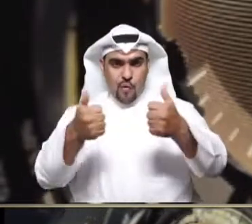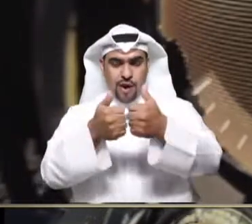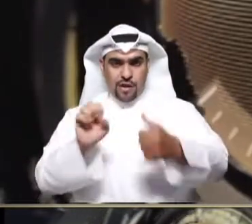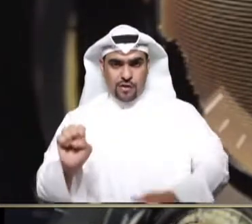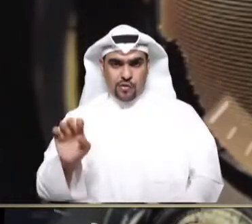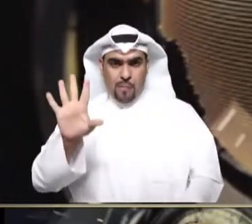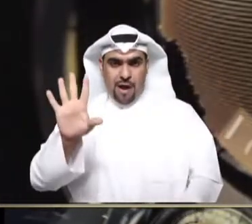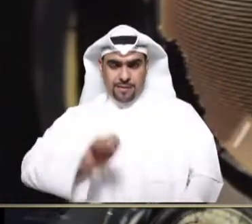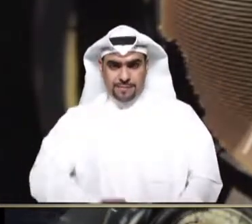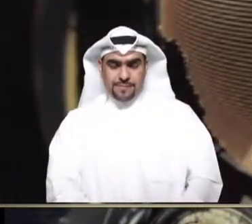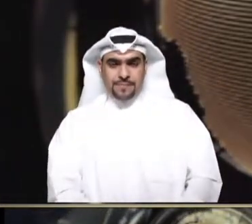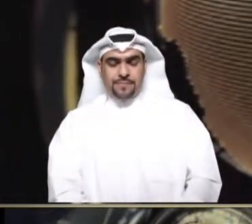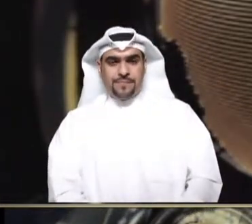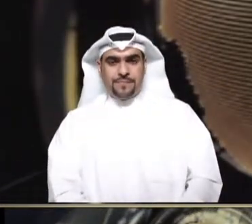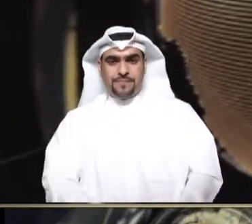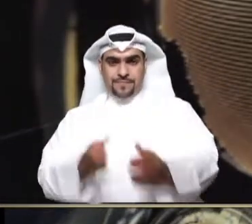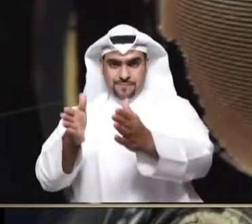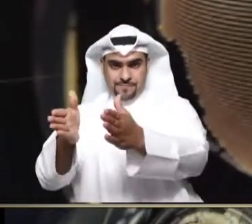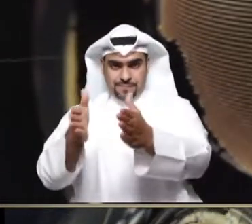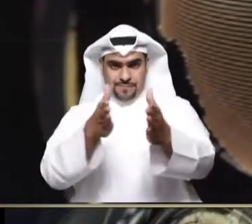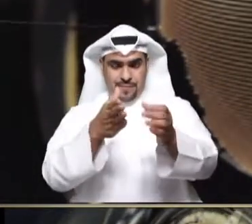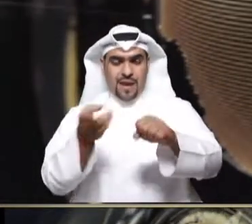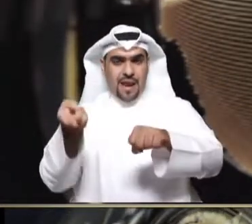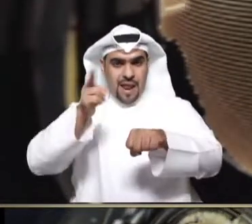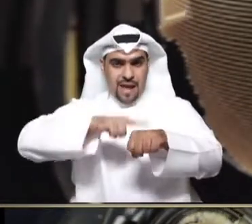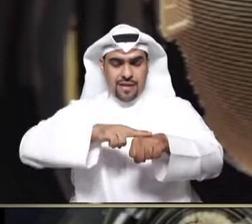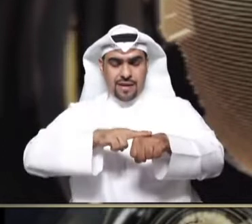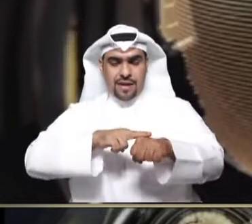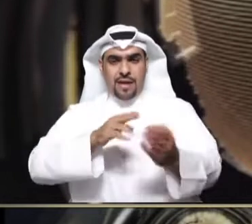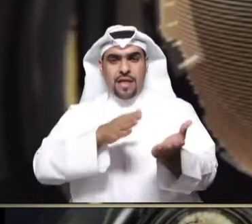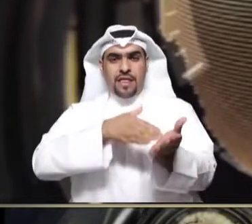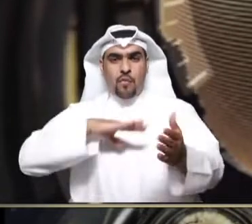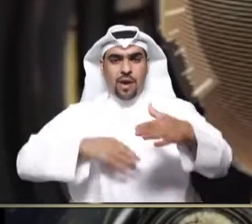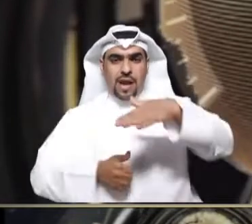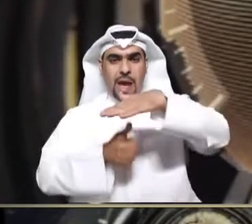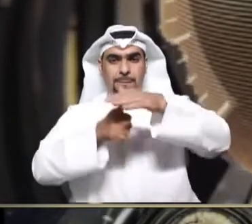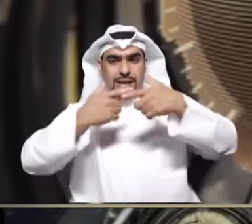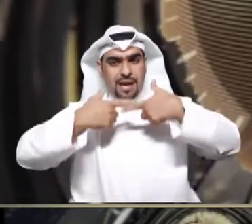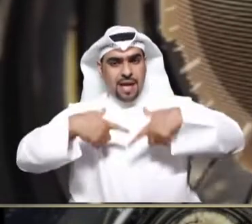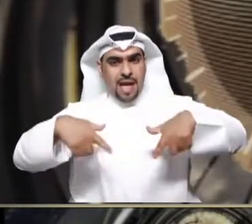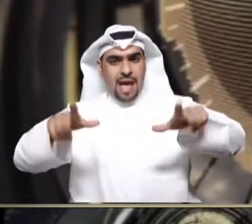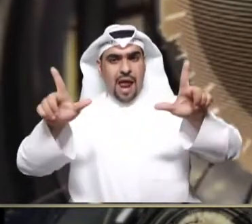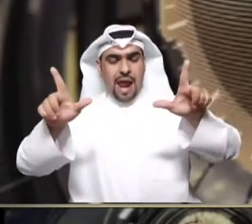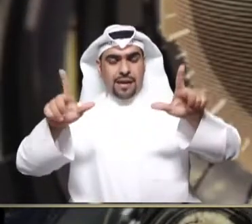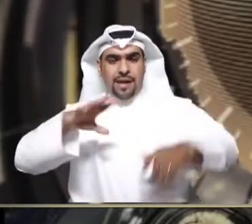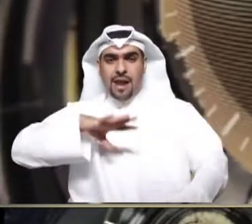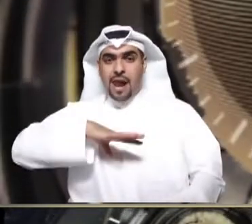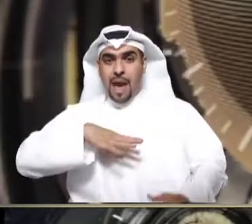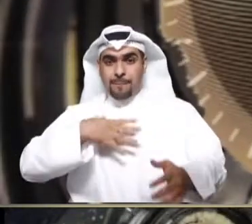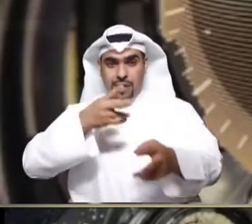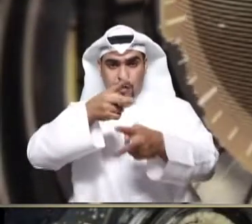بيان. كما يعلن الديوان الأميري عن اعتذار حضرة صاحب السمو أمير